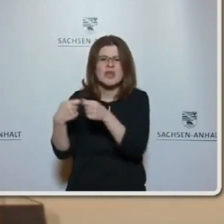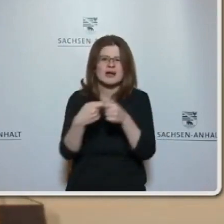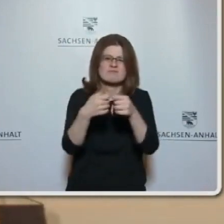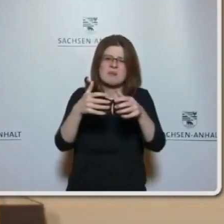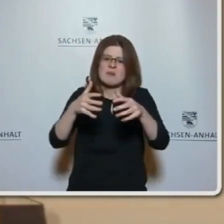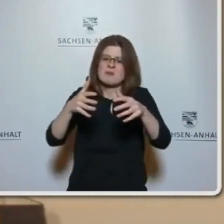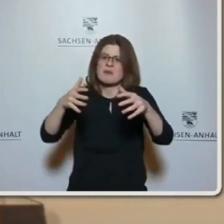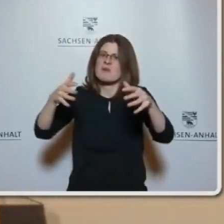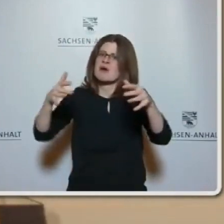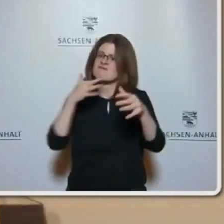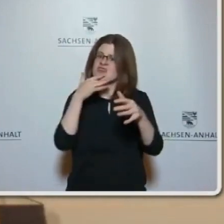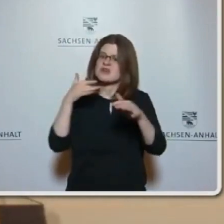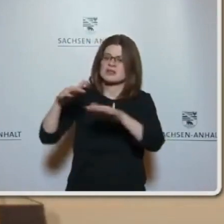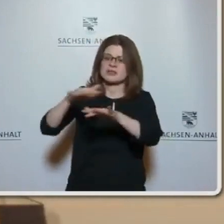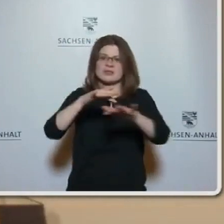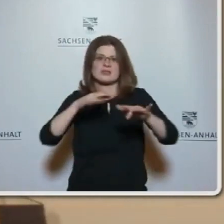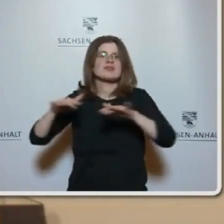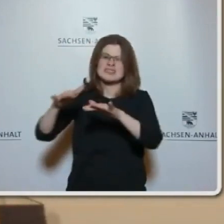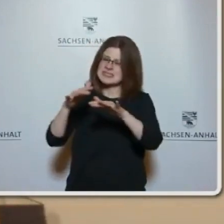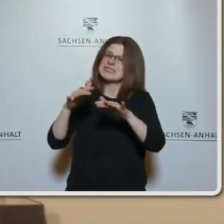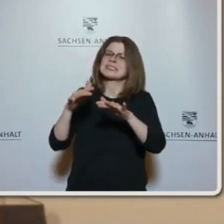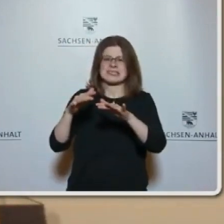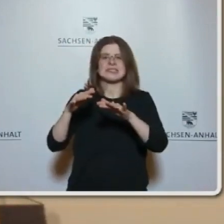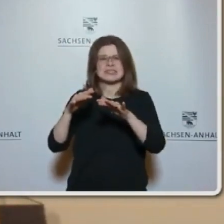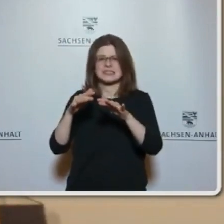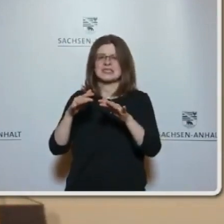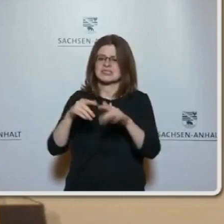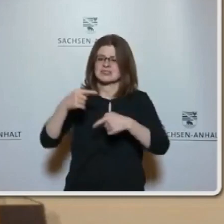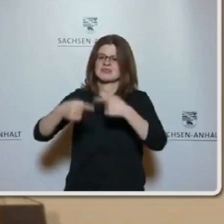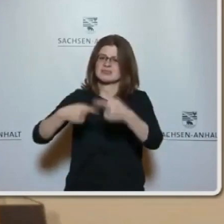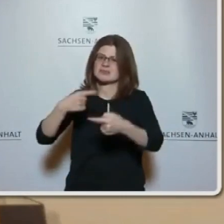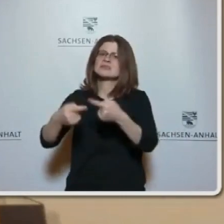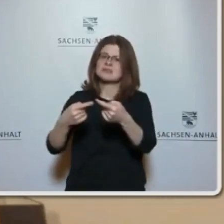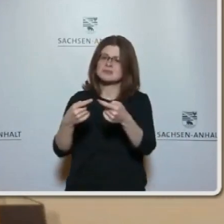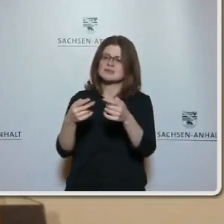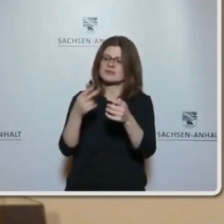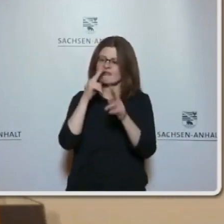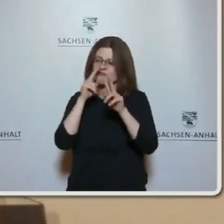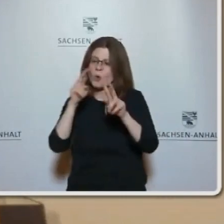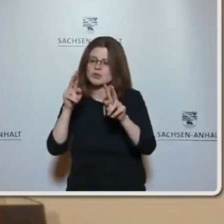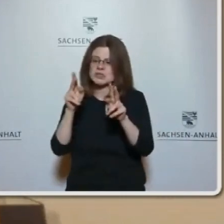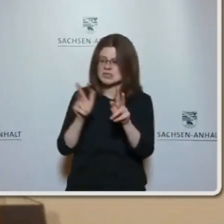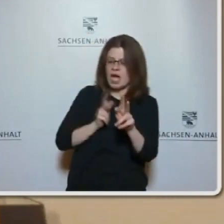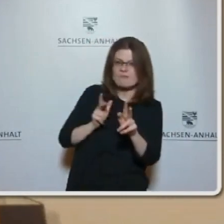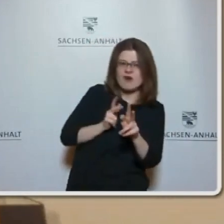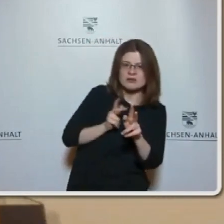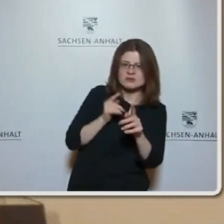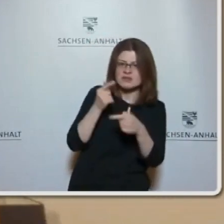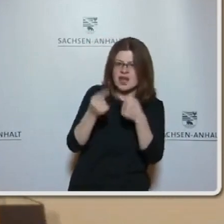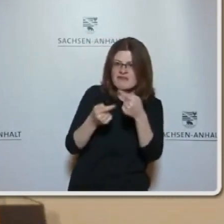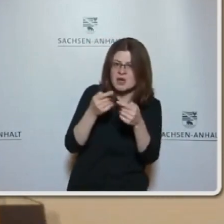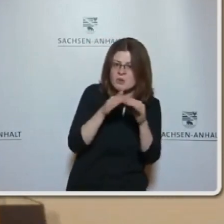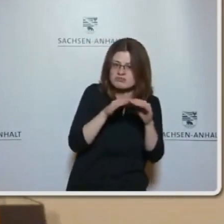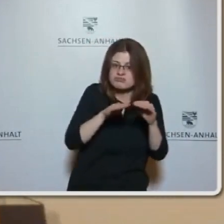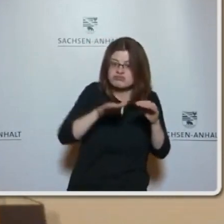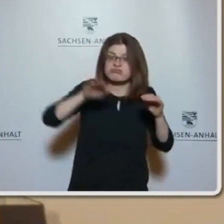Kontaktdichten sehr, sehr hoch gefahren werden in den nächsten Wochen. Und wir das natürlich erstmal auch abwarten müssen bezüglich des